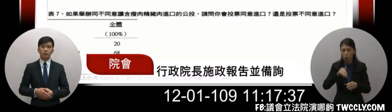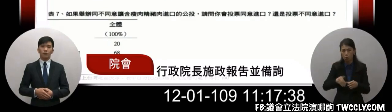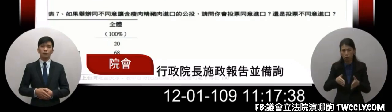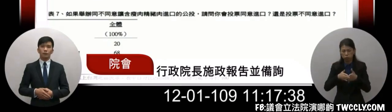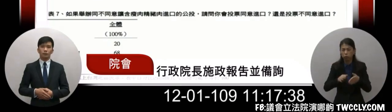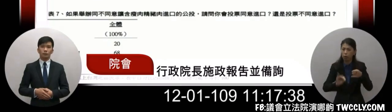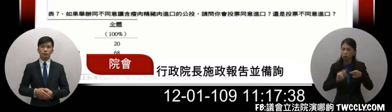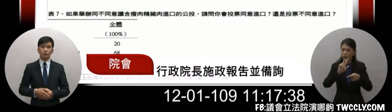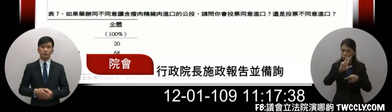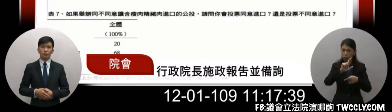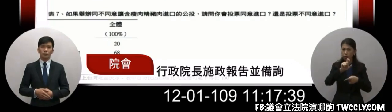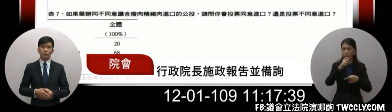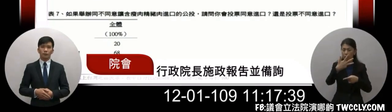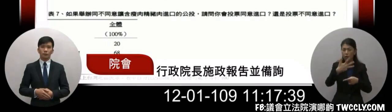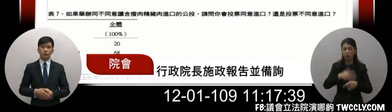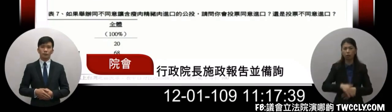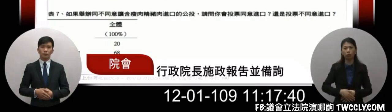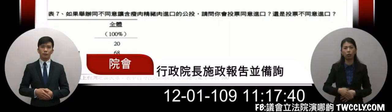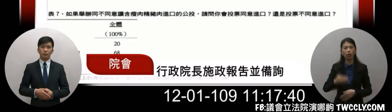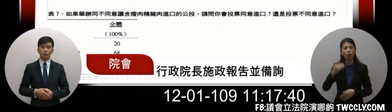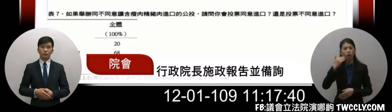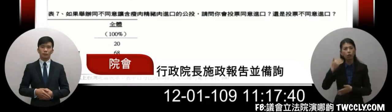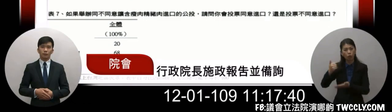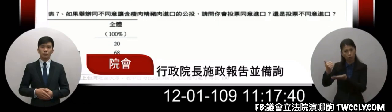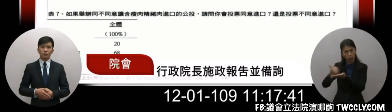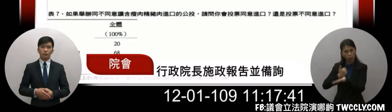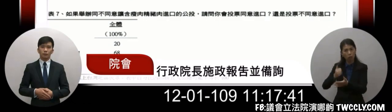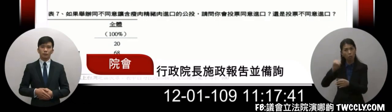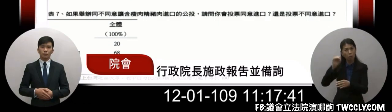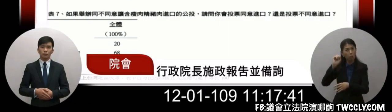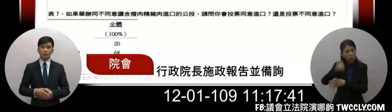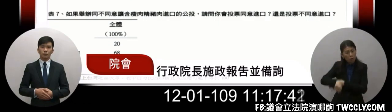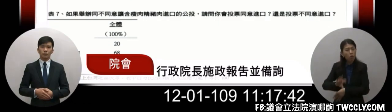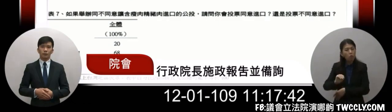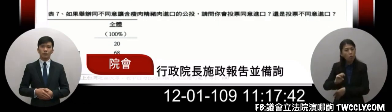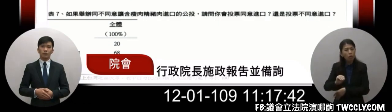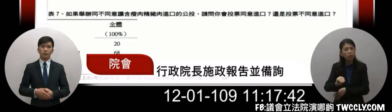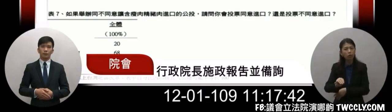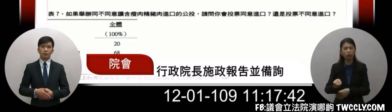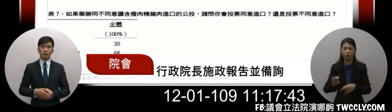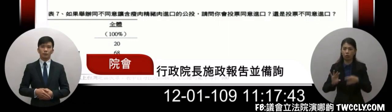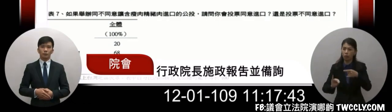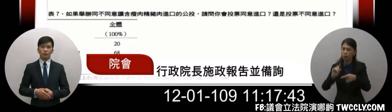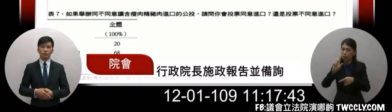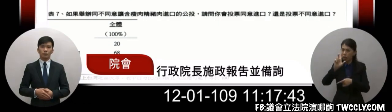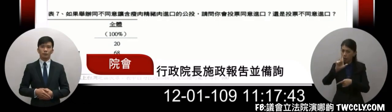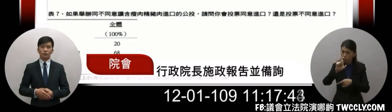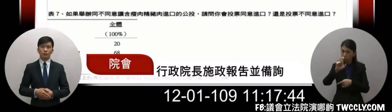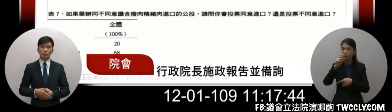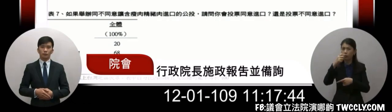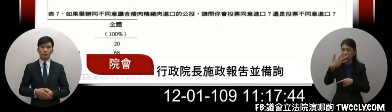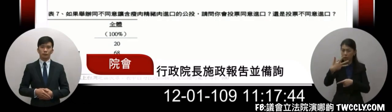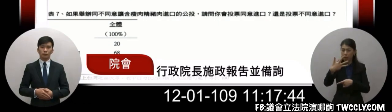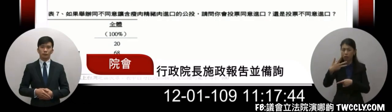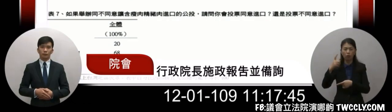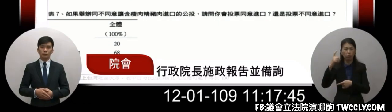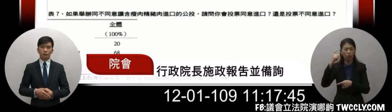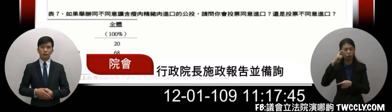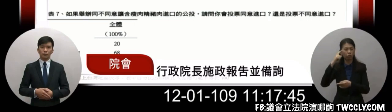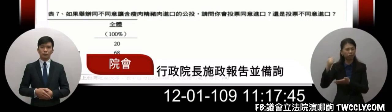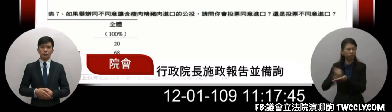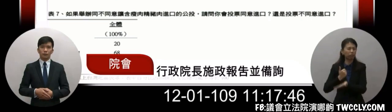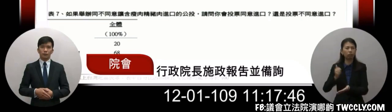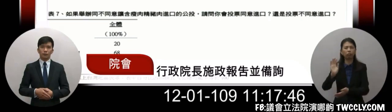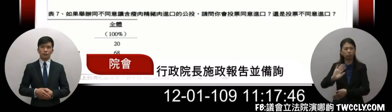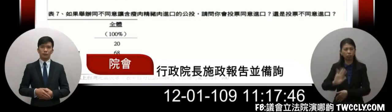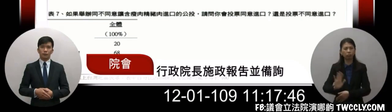猪肉的公投，你投进口同意还是不进口同意？有高达68%的人不进口，不同意进